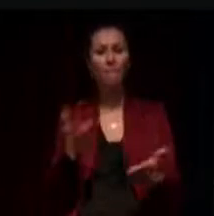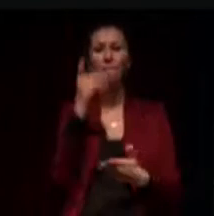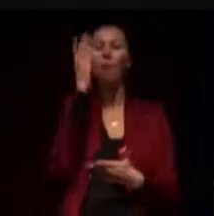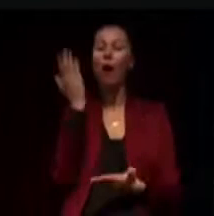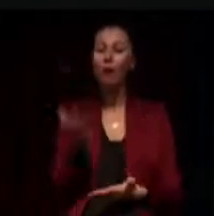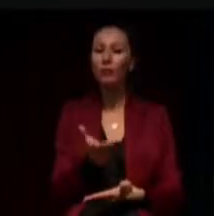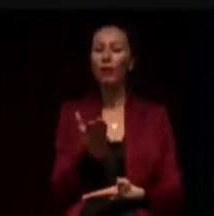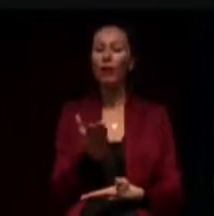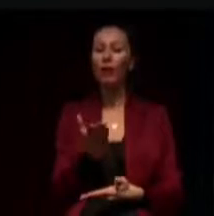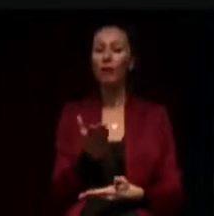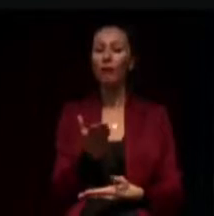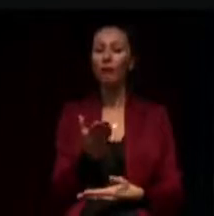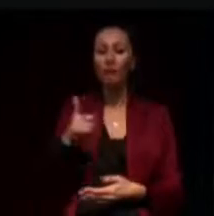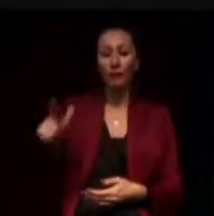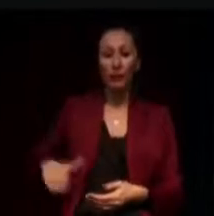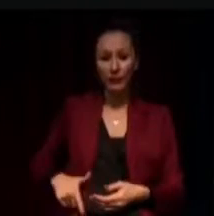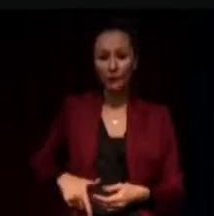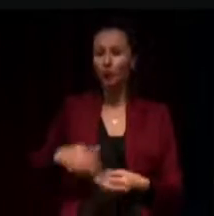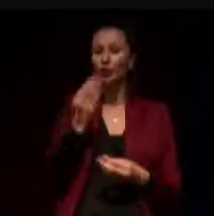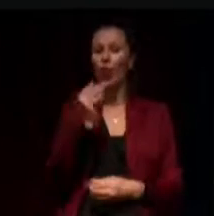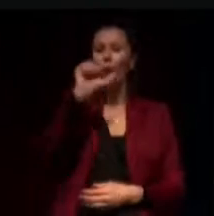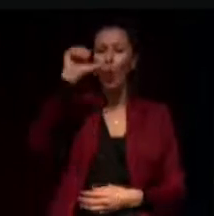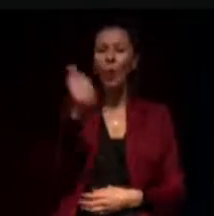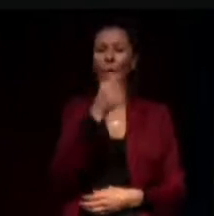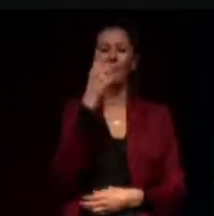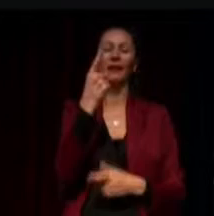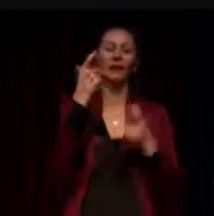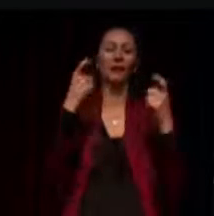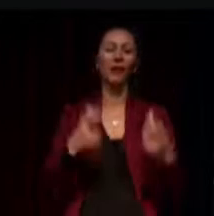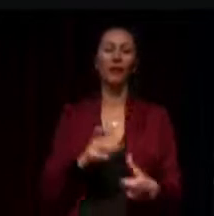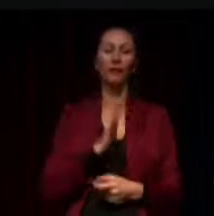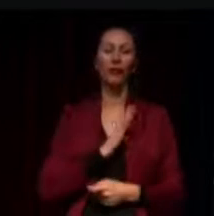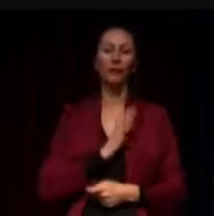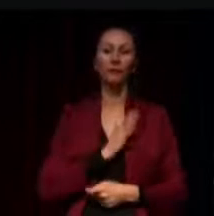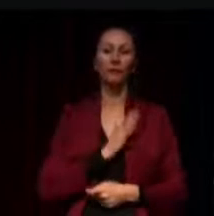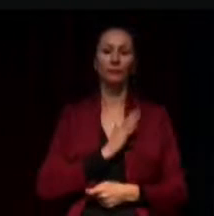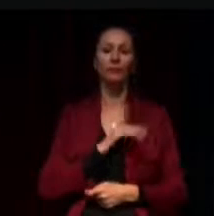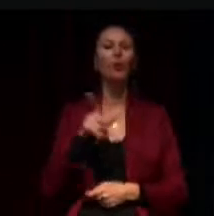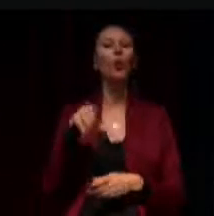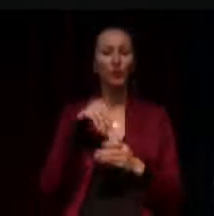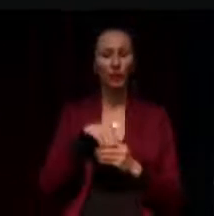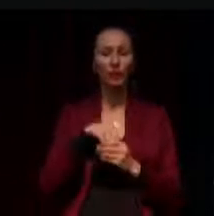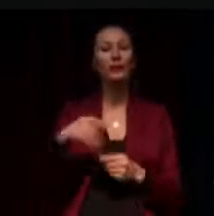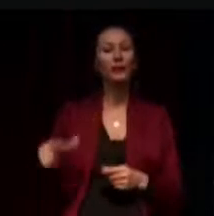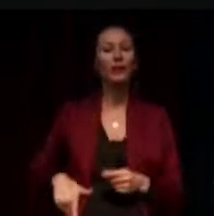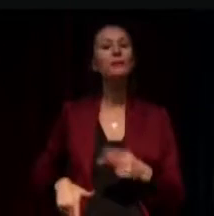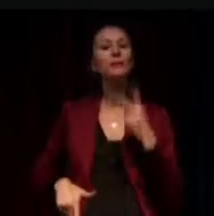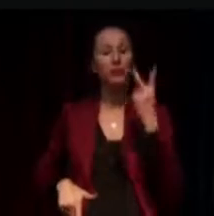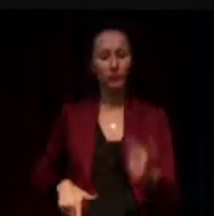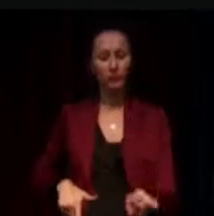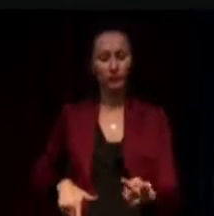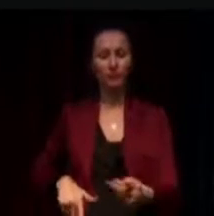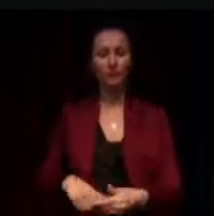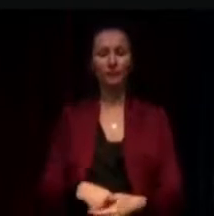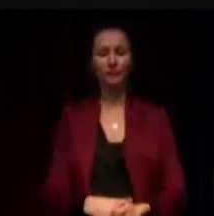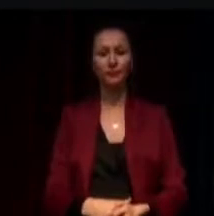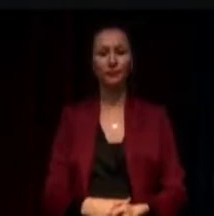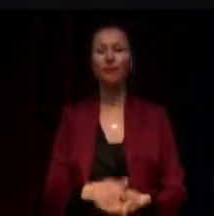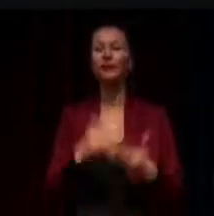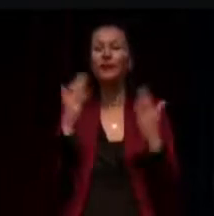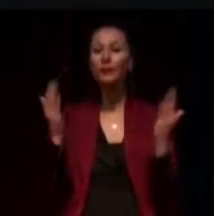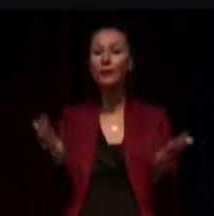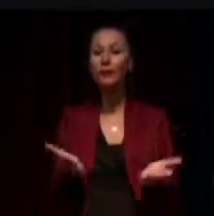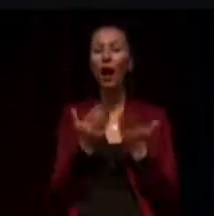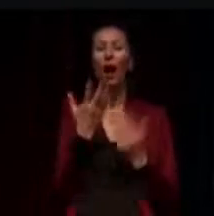hatta İzmir'in çok önemli bir yeri var. Onun için İzmir'imizin